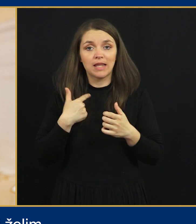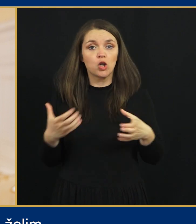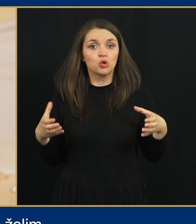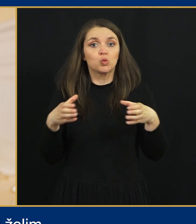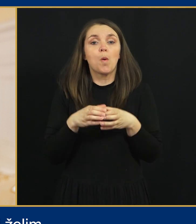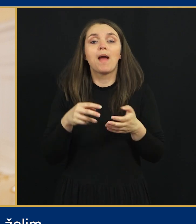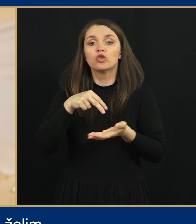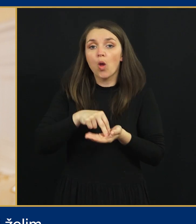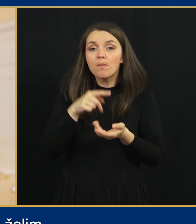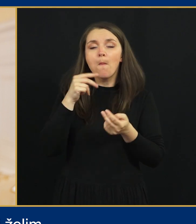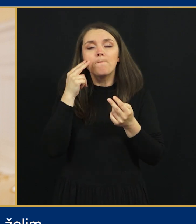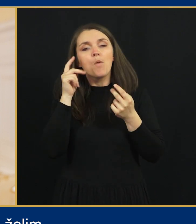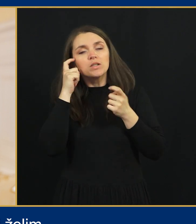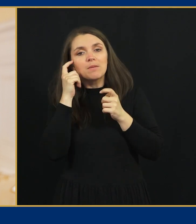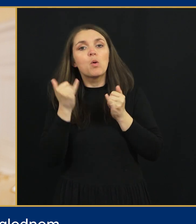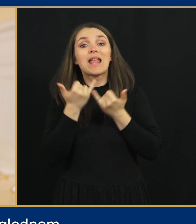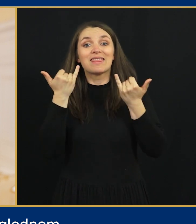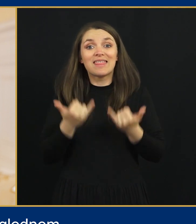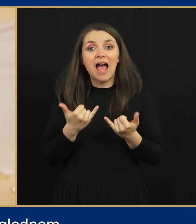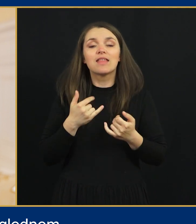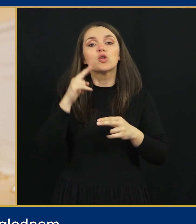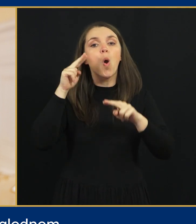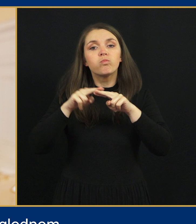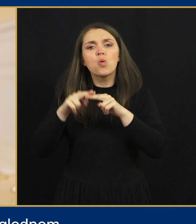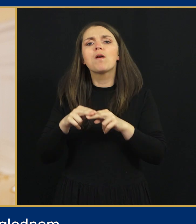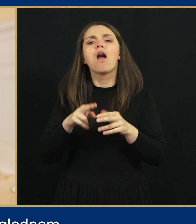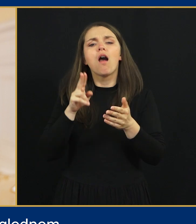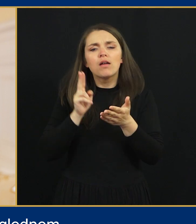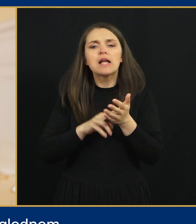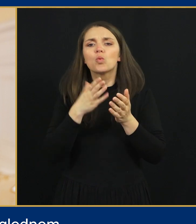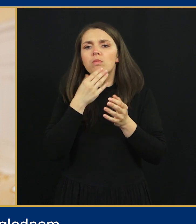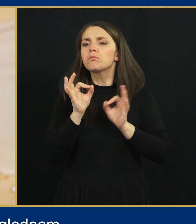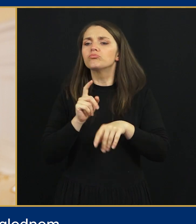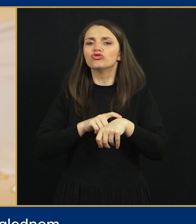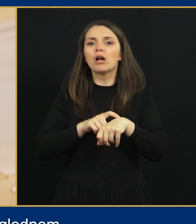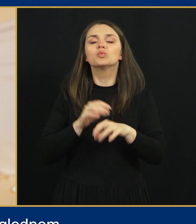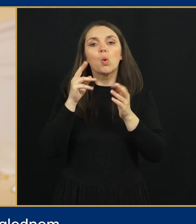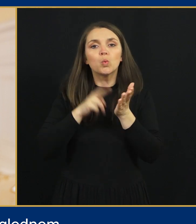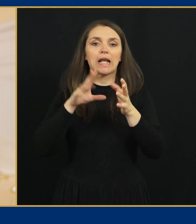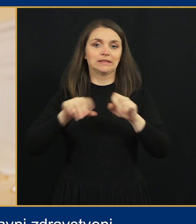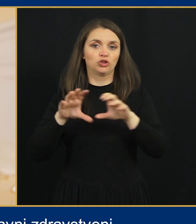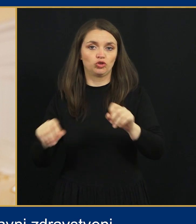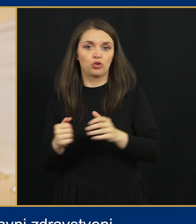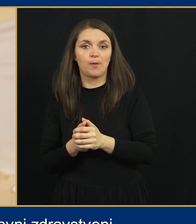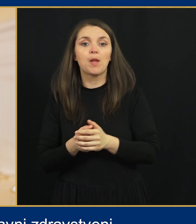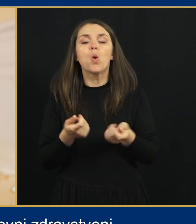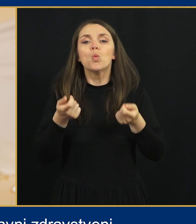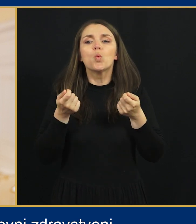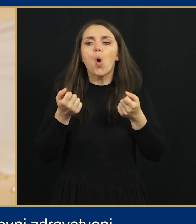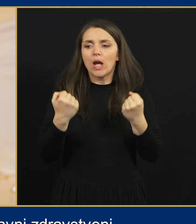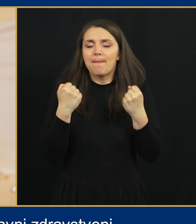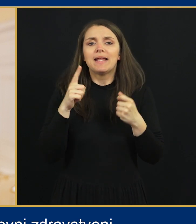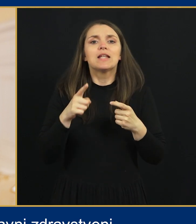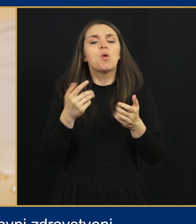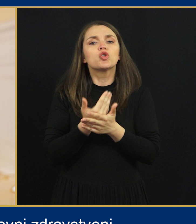želim, da stopimo skupaj in poskrbimo, da se dane zaveze v doglednem času tudi uresničijo. Okrepiti